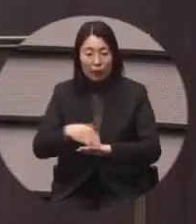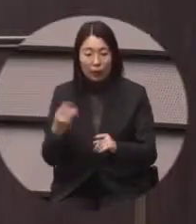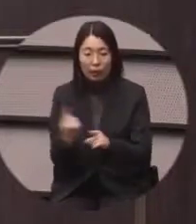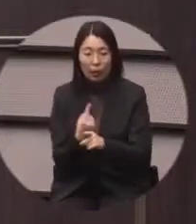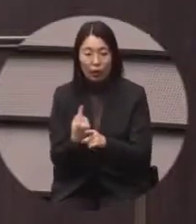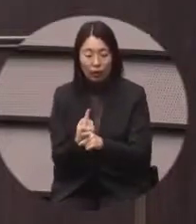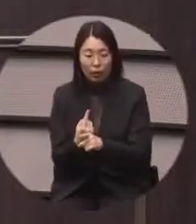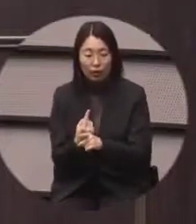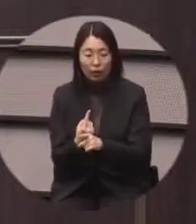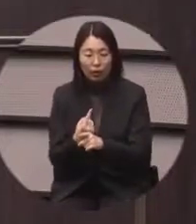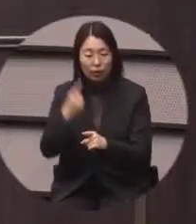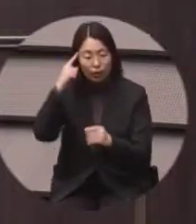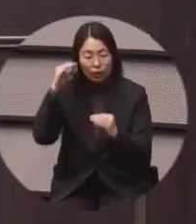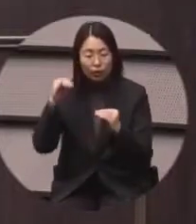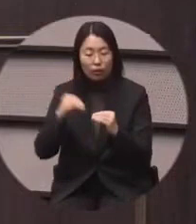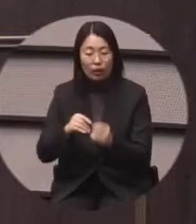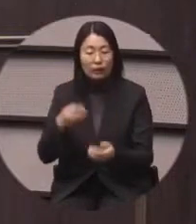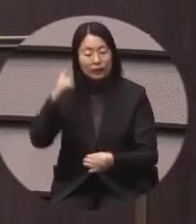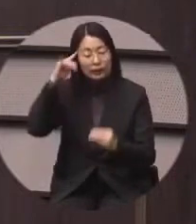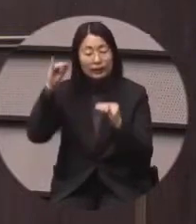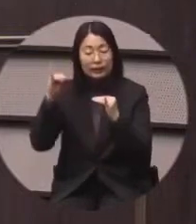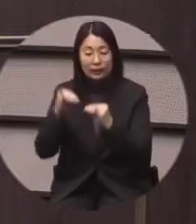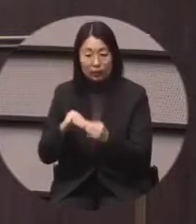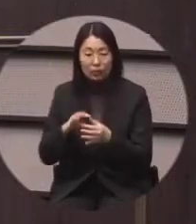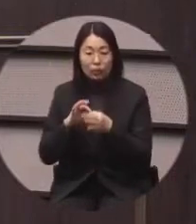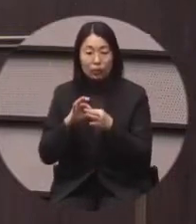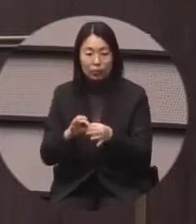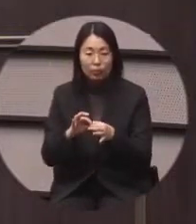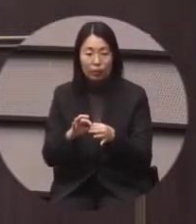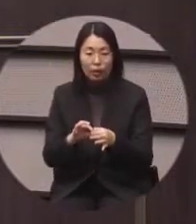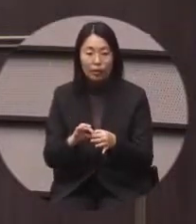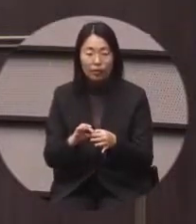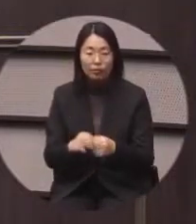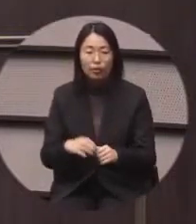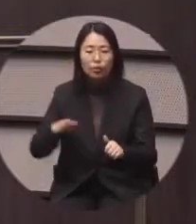대해 찬성 의견을 제시하면서